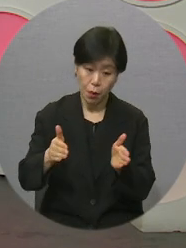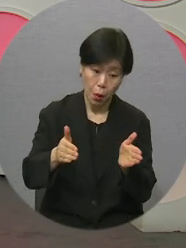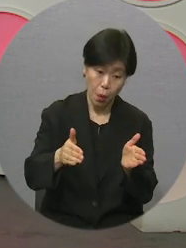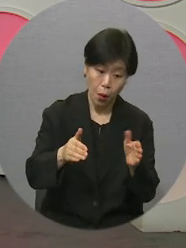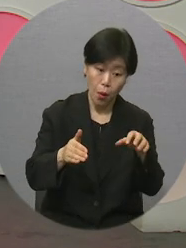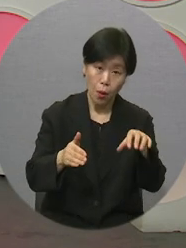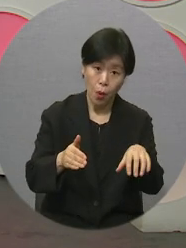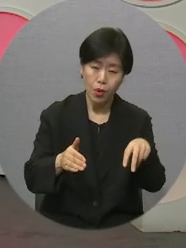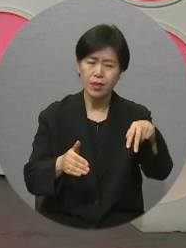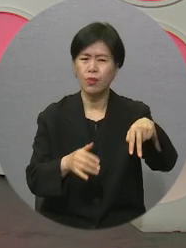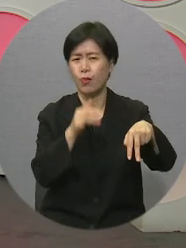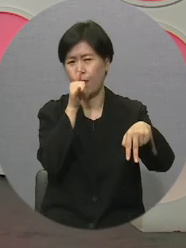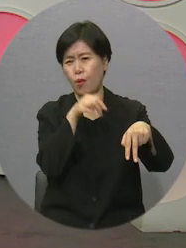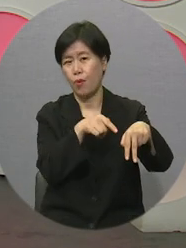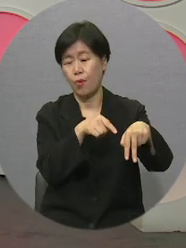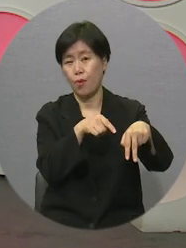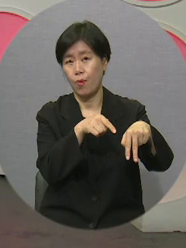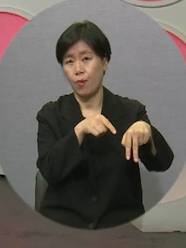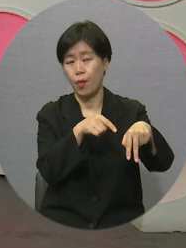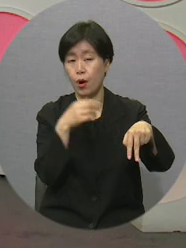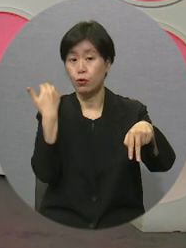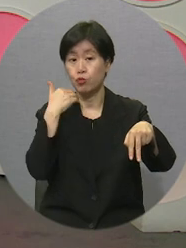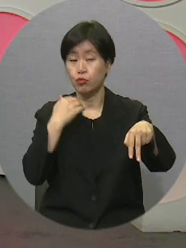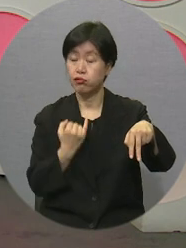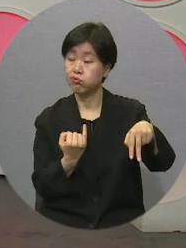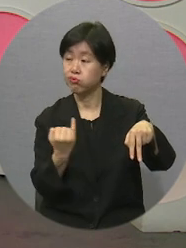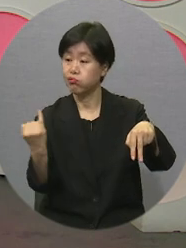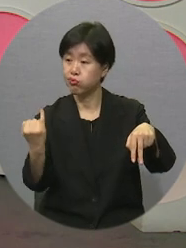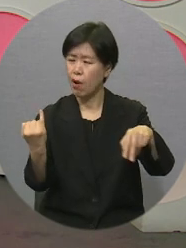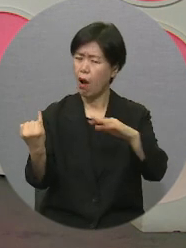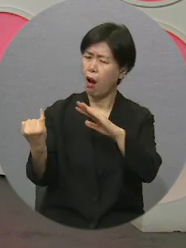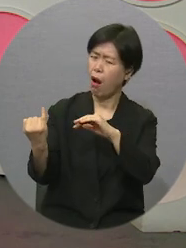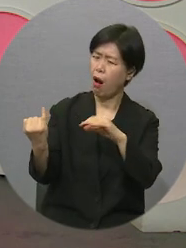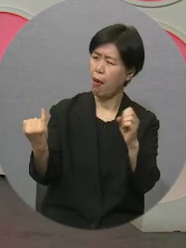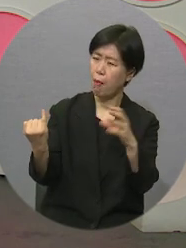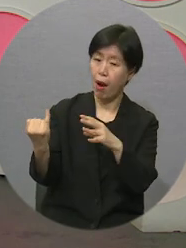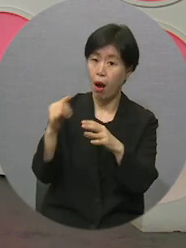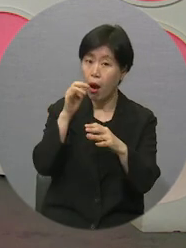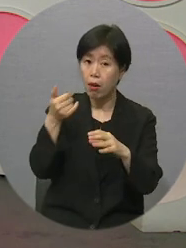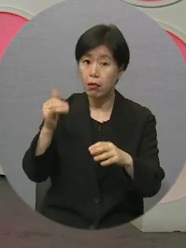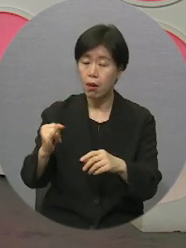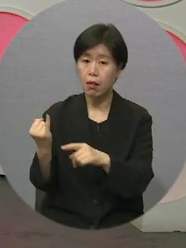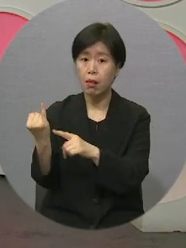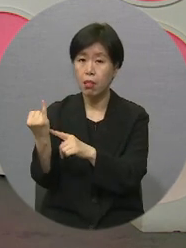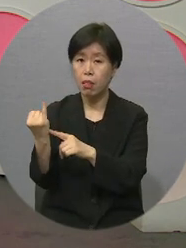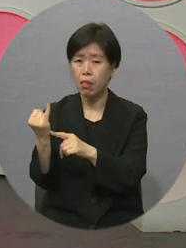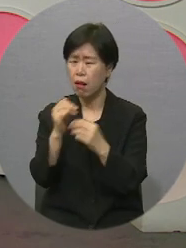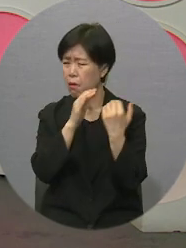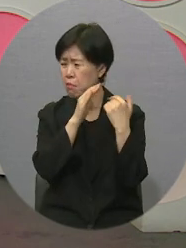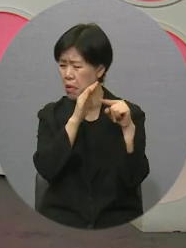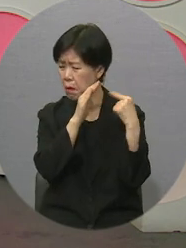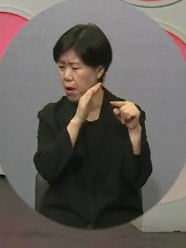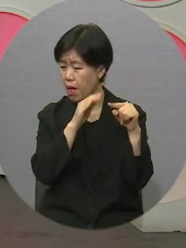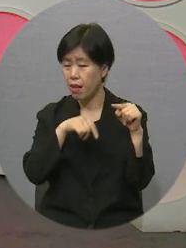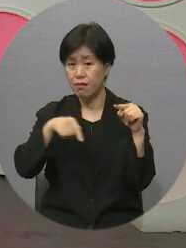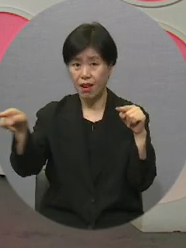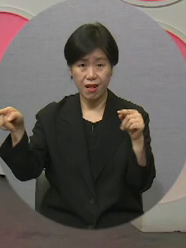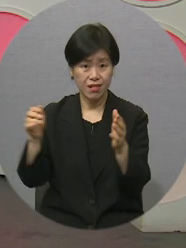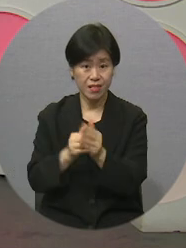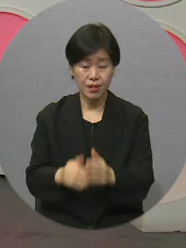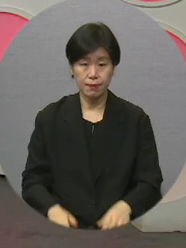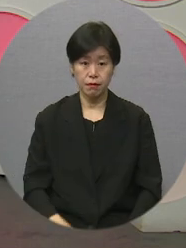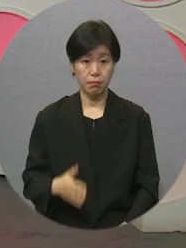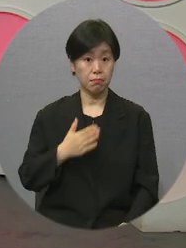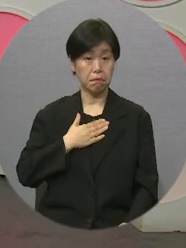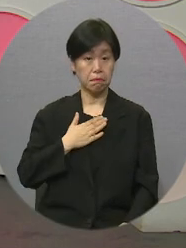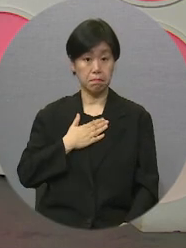있었습니다. 지나가는 아주머니더러 뭐라 중얼거렸으나 그녀는 들은 채도 않고 가버렸고 제가 가까이